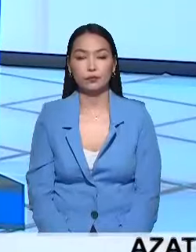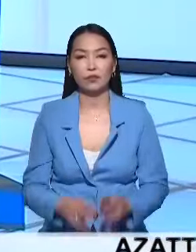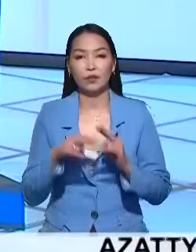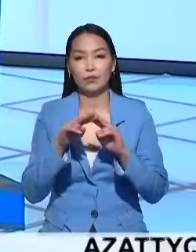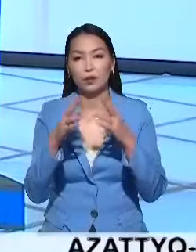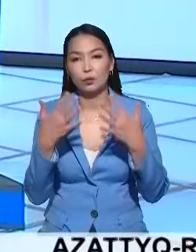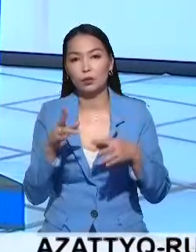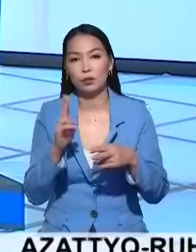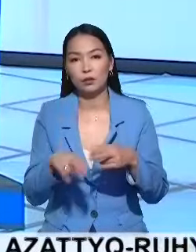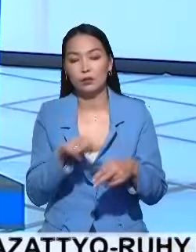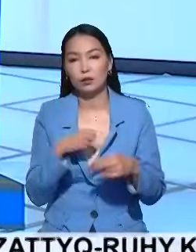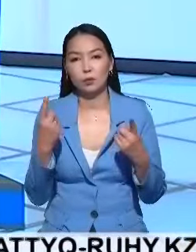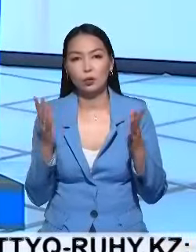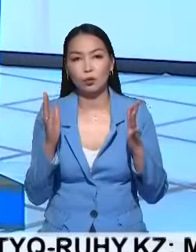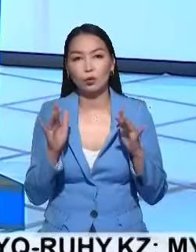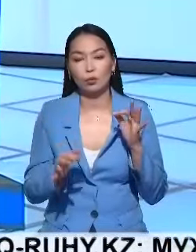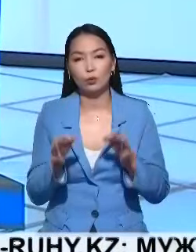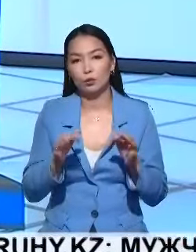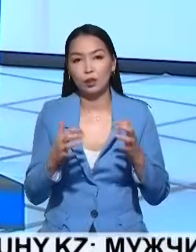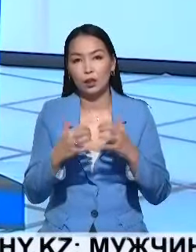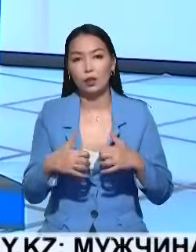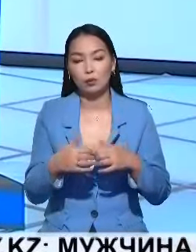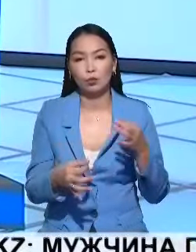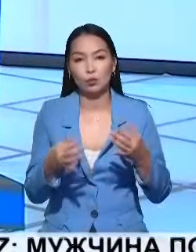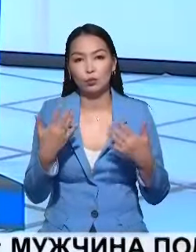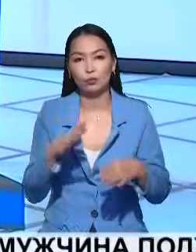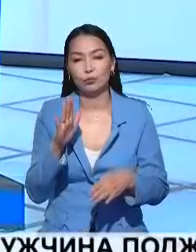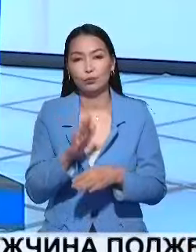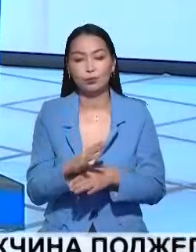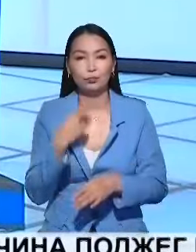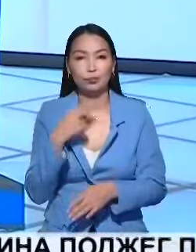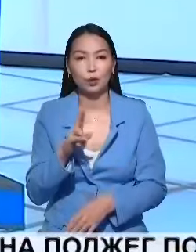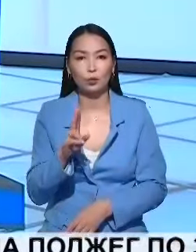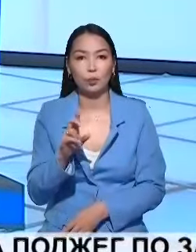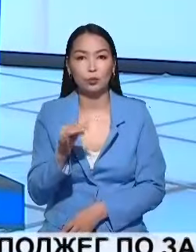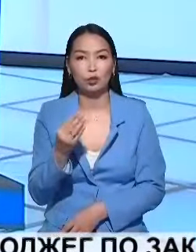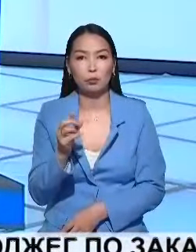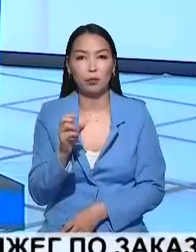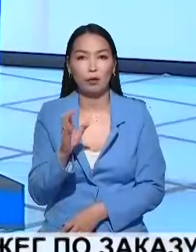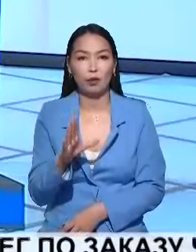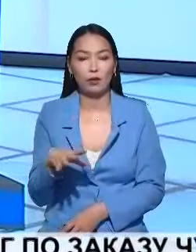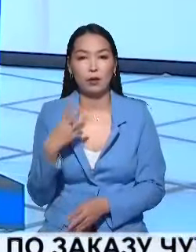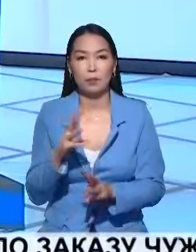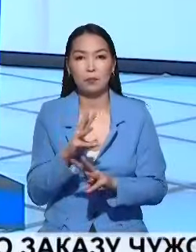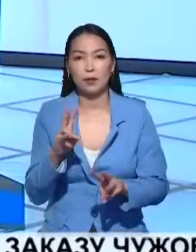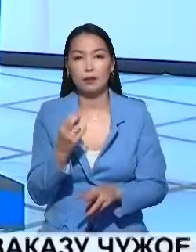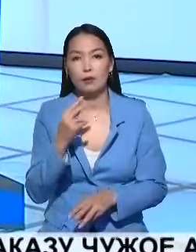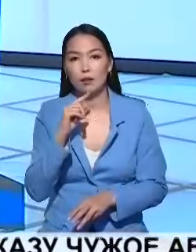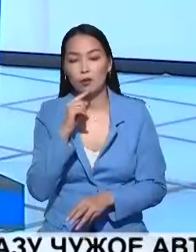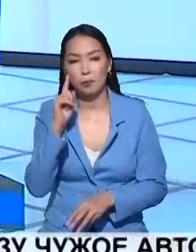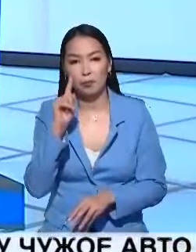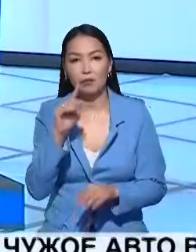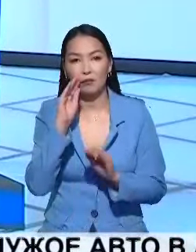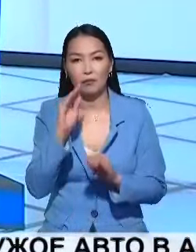В Астане завершилось одно из самых громких судебных разбирательств. Суд вынес приговор Куандыку Пишимбаеву. Экс-министра нацэкономики